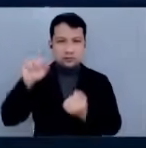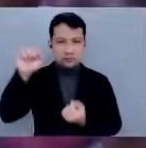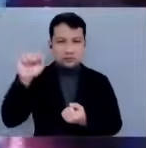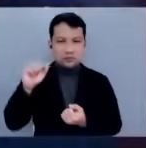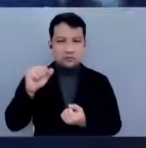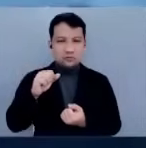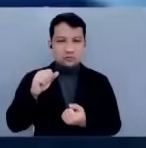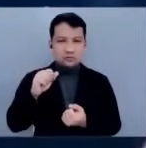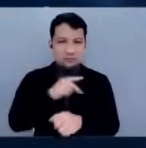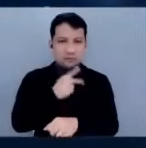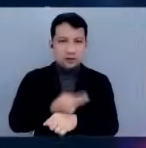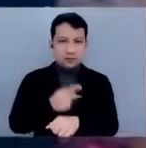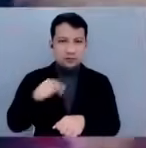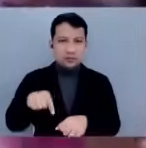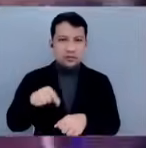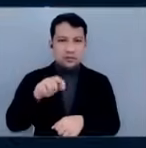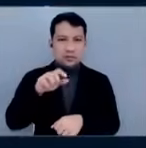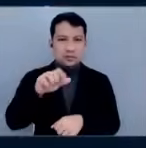aespa members.